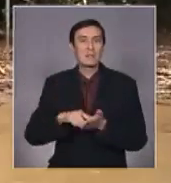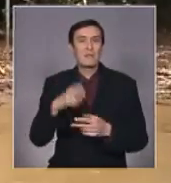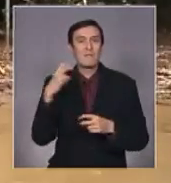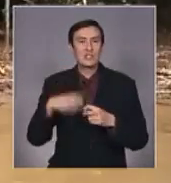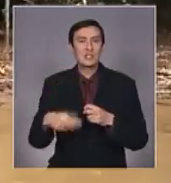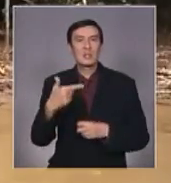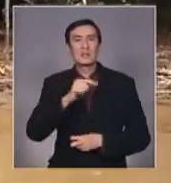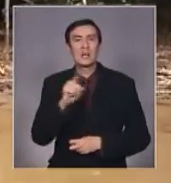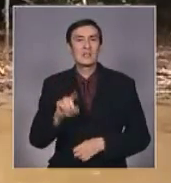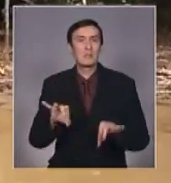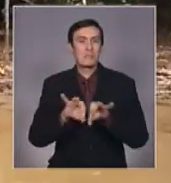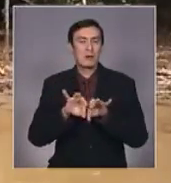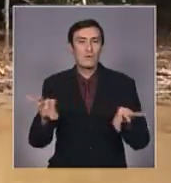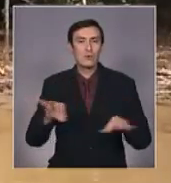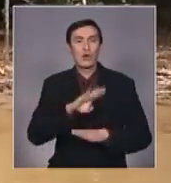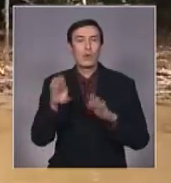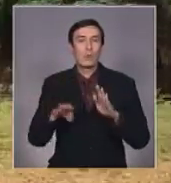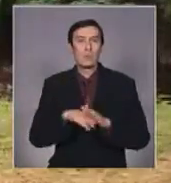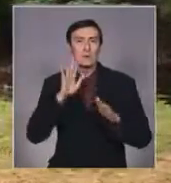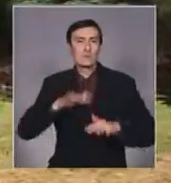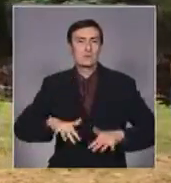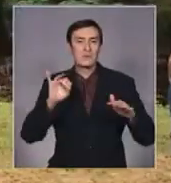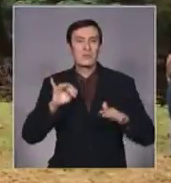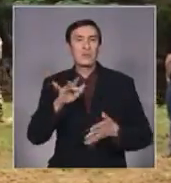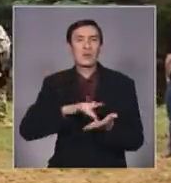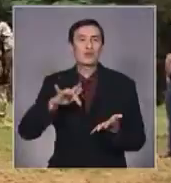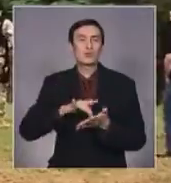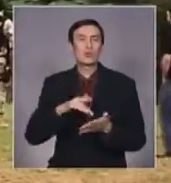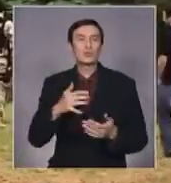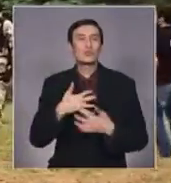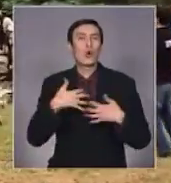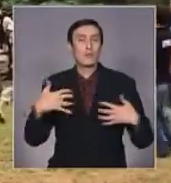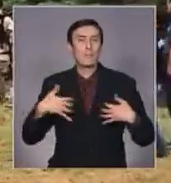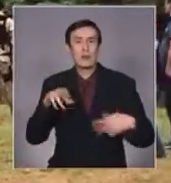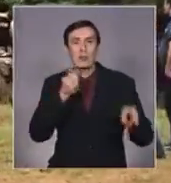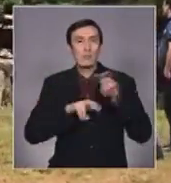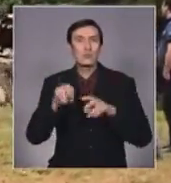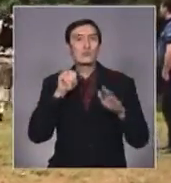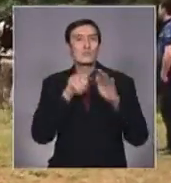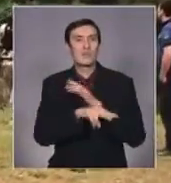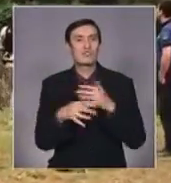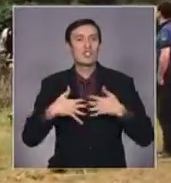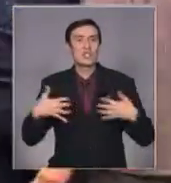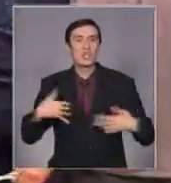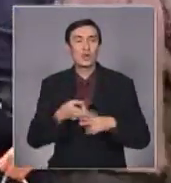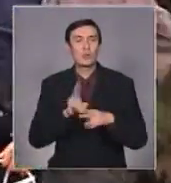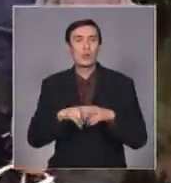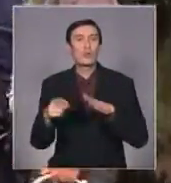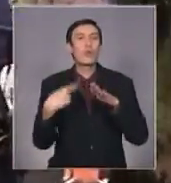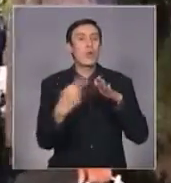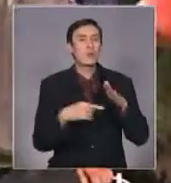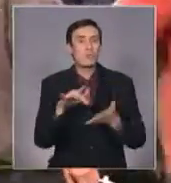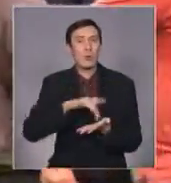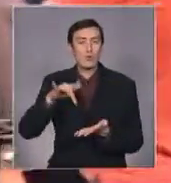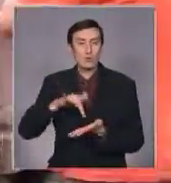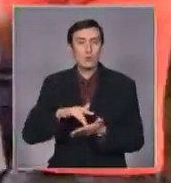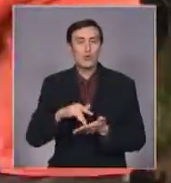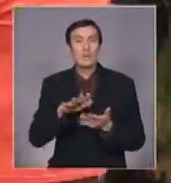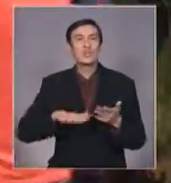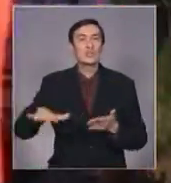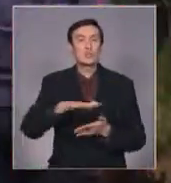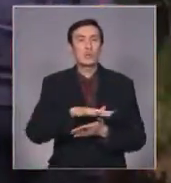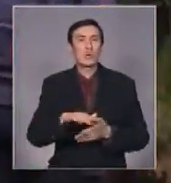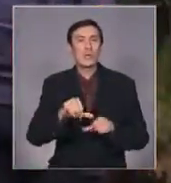повреждены газопроводы. Под удар стихии попал и городской зоопарк. Ведутся поиски сбежавших хищников, которые разгуливают по городу. Территория к